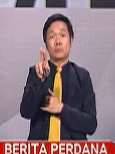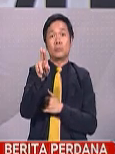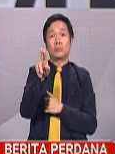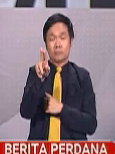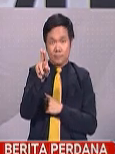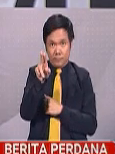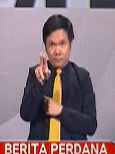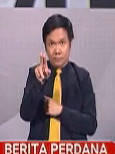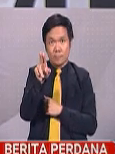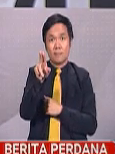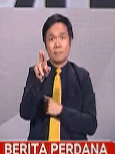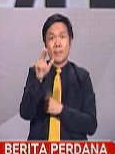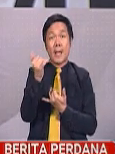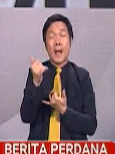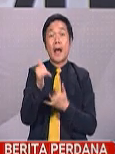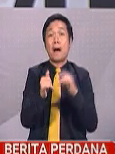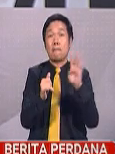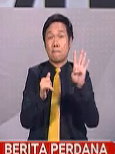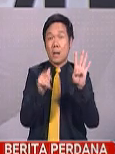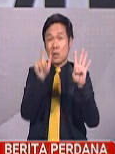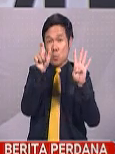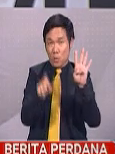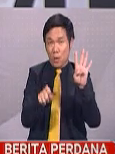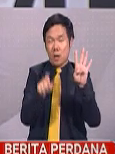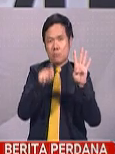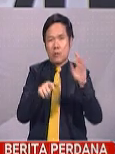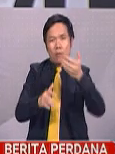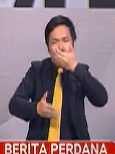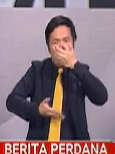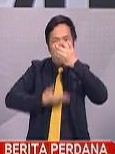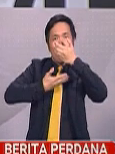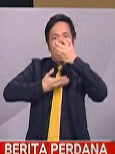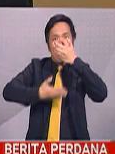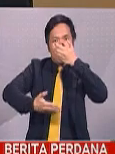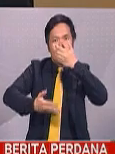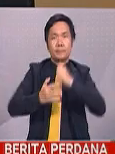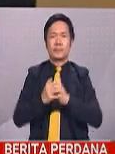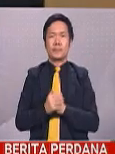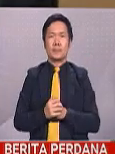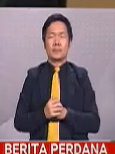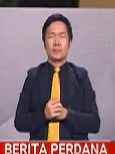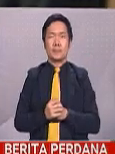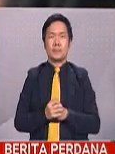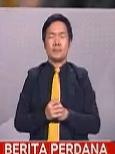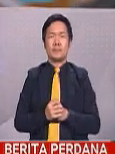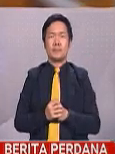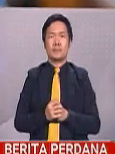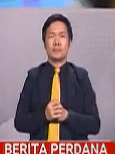jumlah kes tersebut, 4 memerlukan bantuan pernafasan.